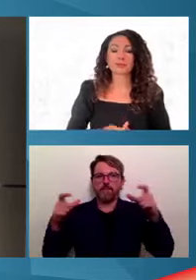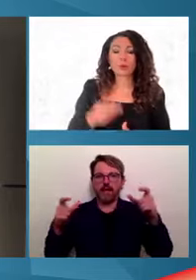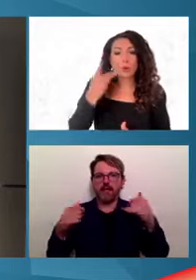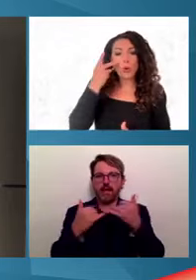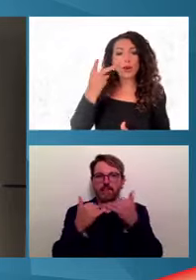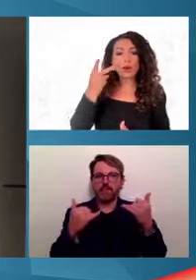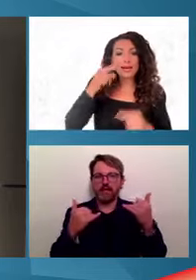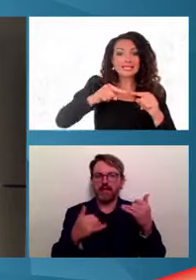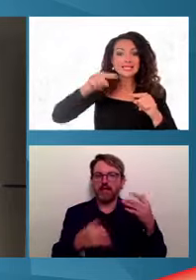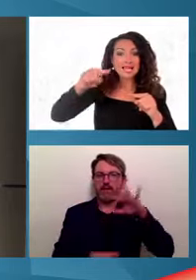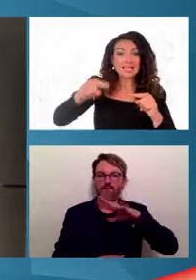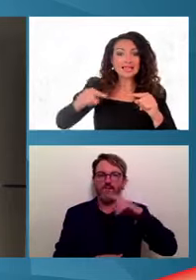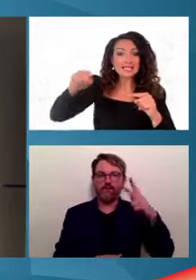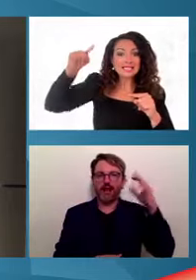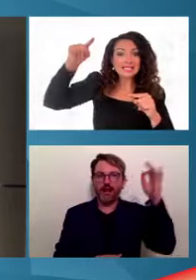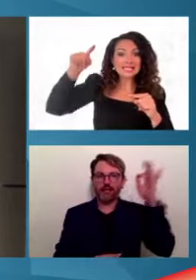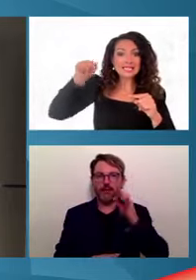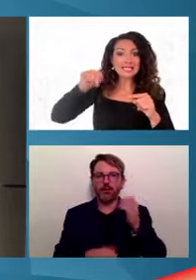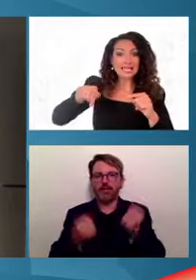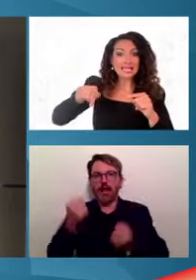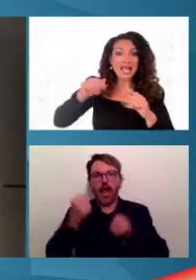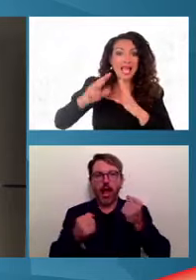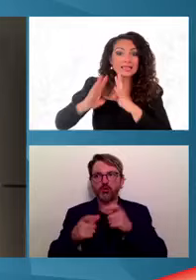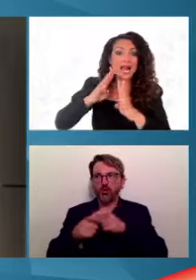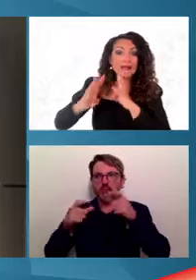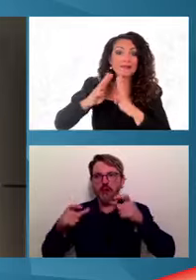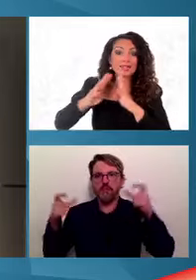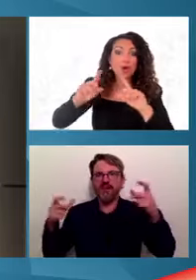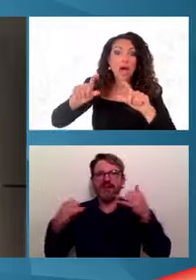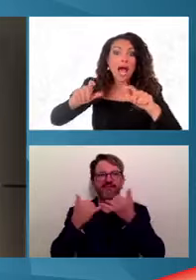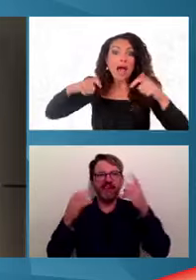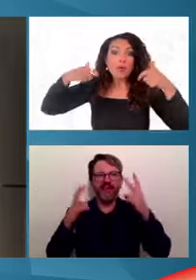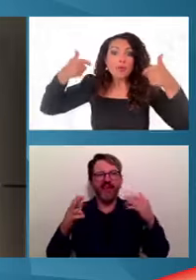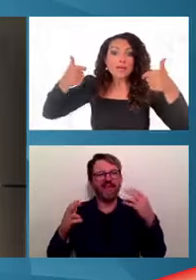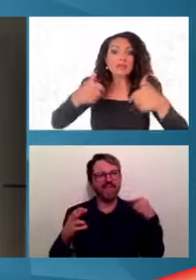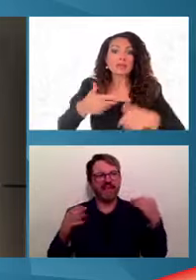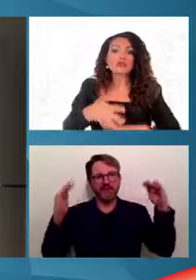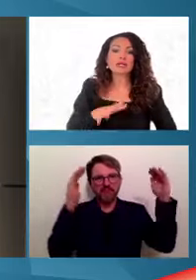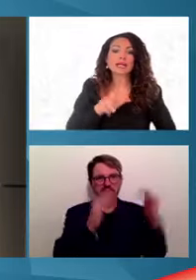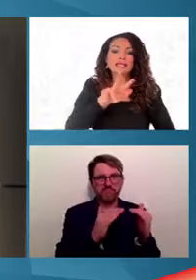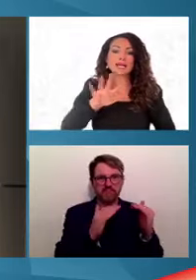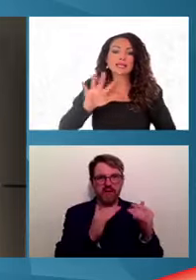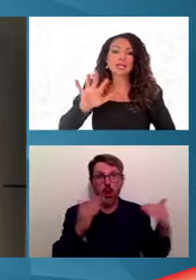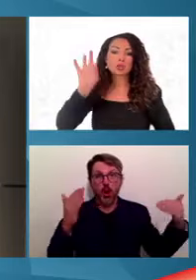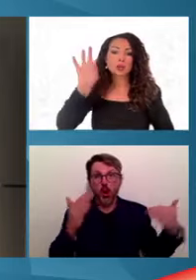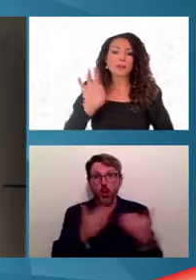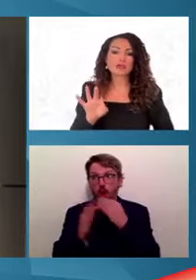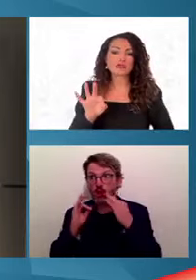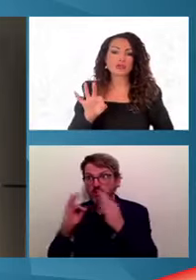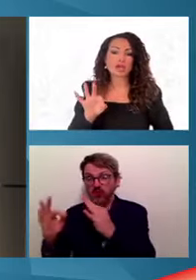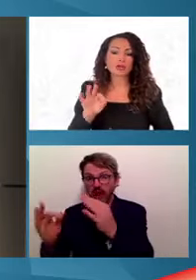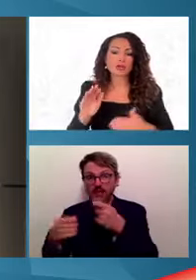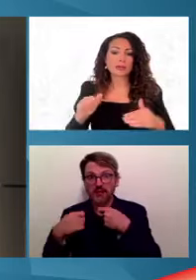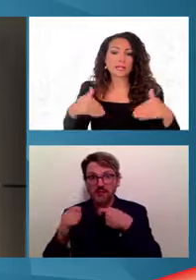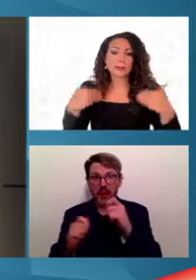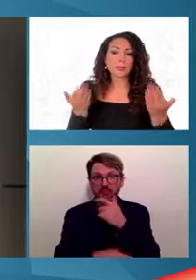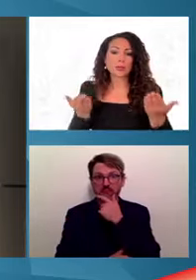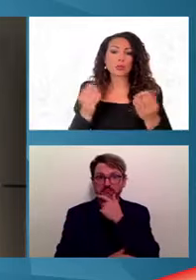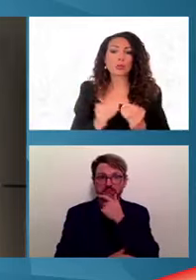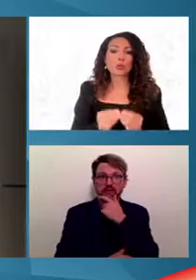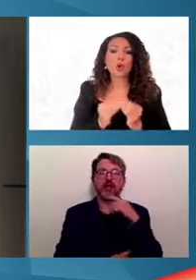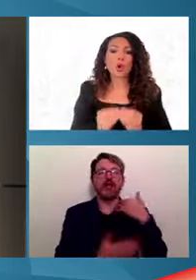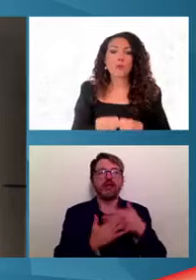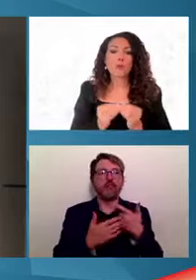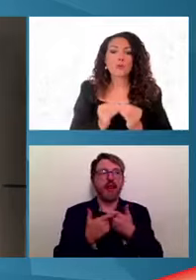35% an Autozuwachs, an Verkehrszuwachs reduzieren? Mit neuen Straßen? Das war die Frage. Und in der Landesregierung haben wir das auch oft